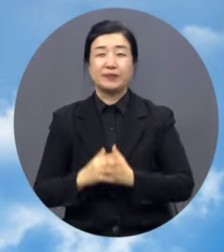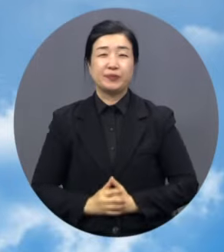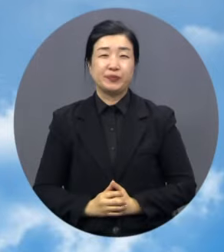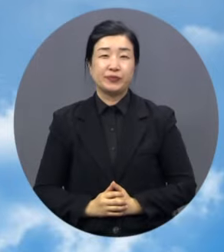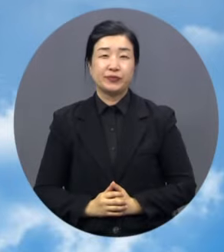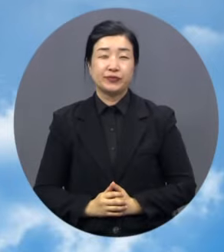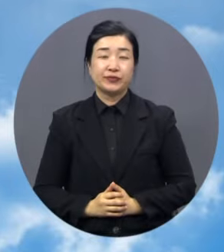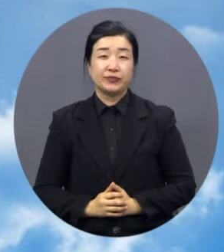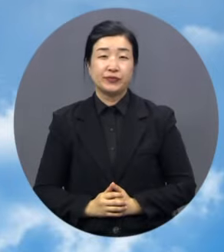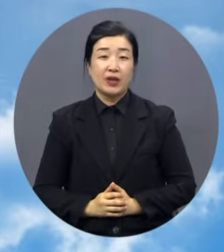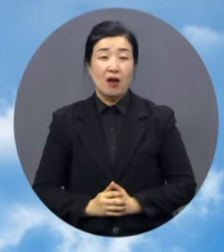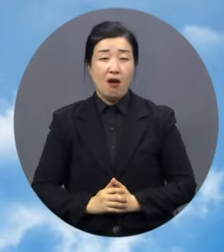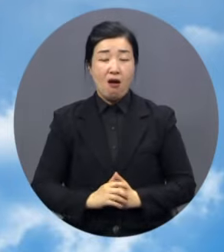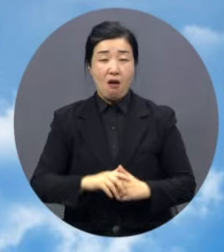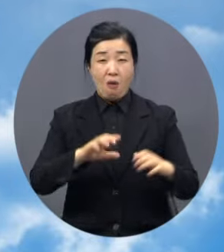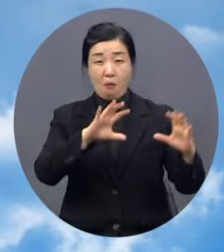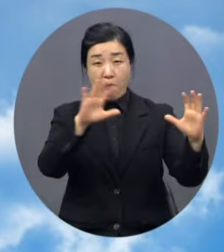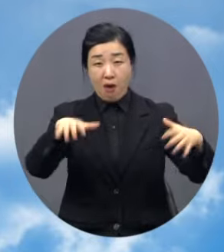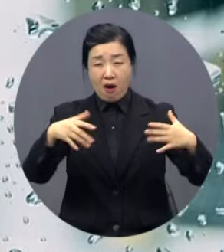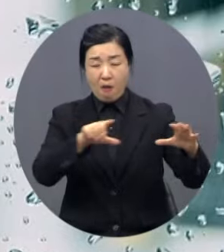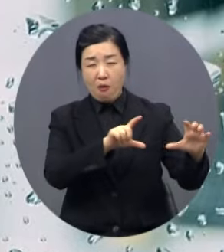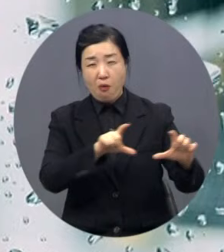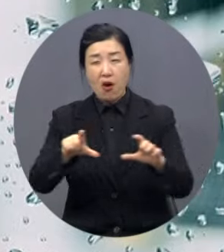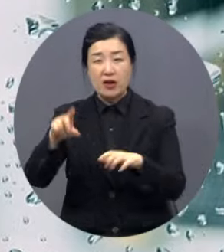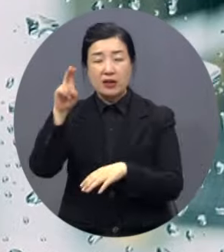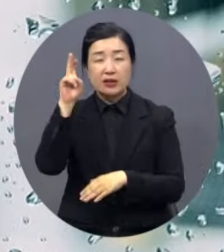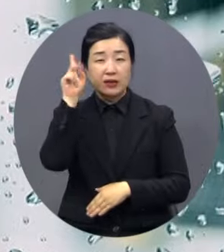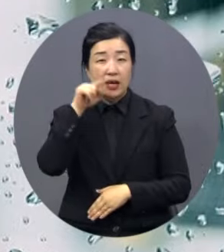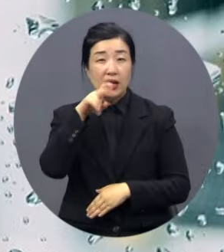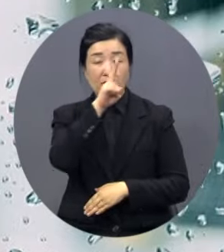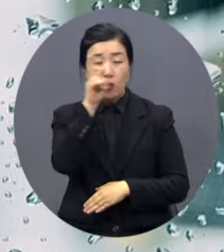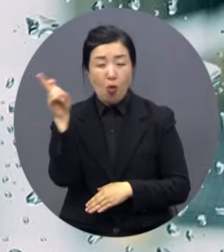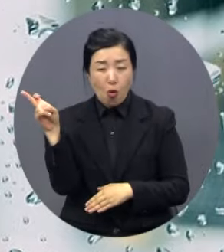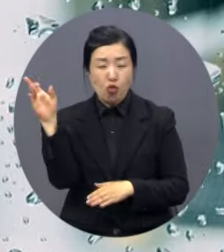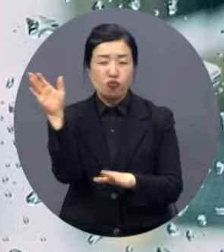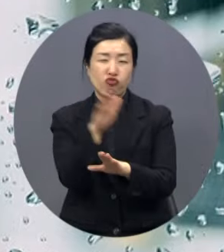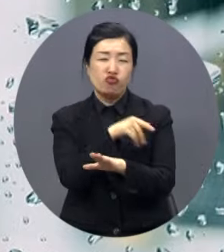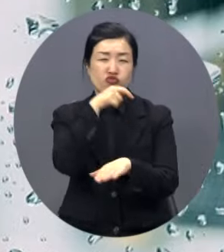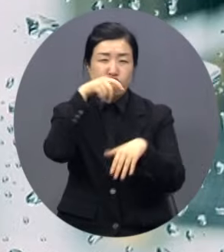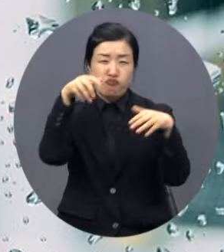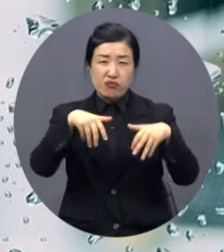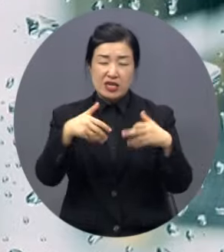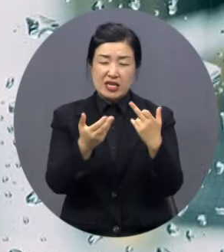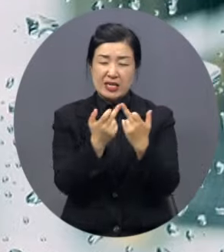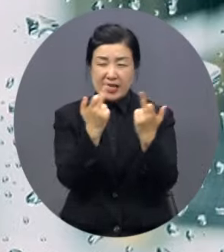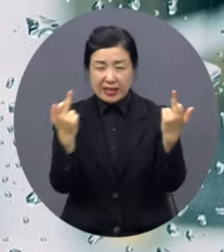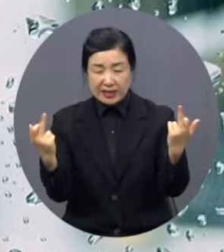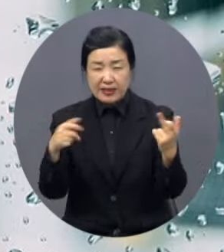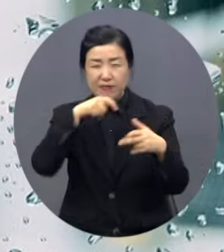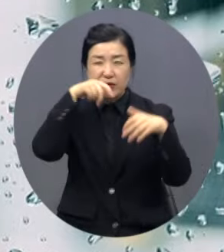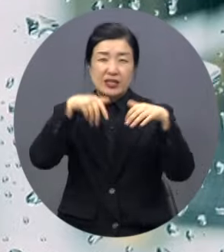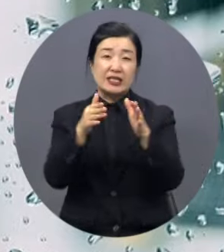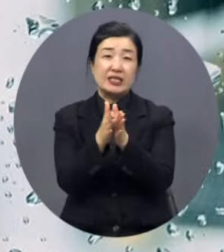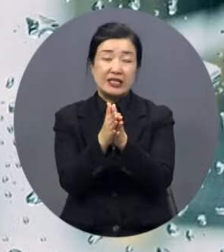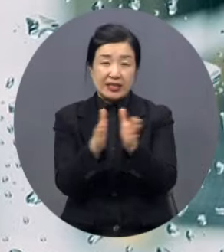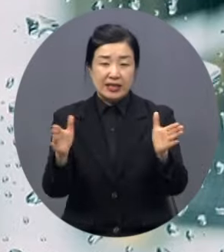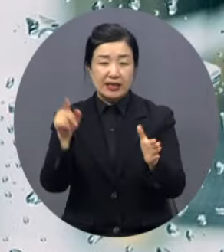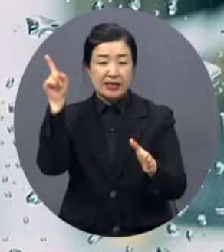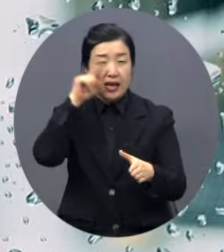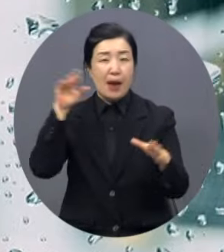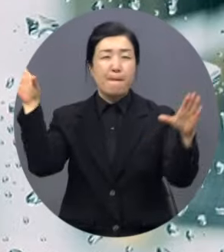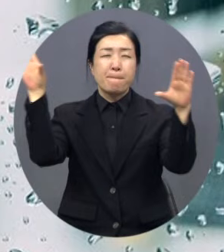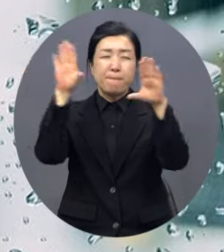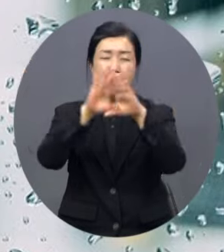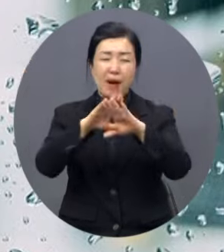내려가겠습니다 기압 고래 영향으로 내일 늦은 오후부터 산지와 남부 중산간에 비가 내리기 시작하겠네요 내일 밤에는